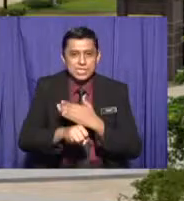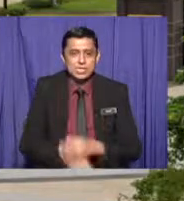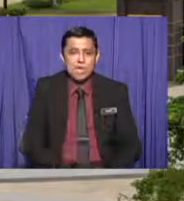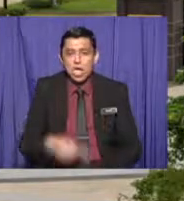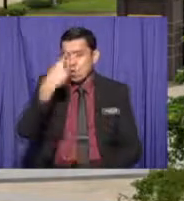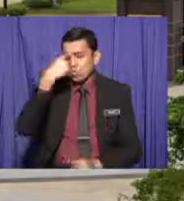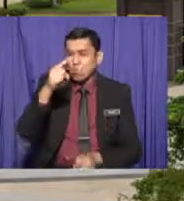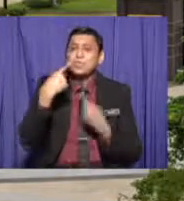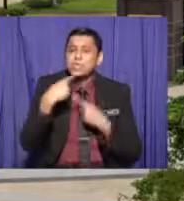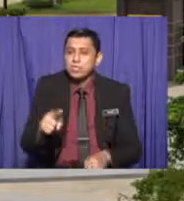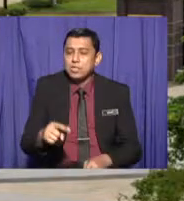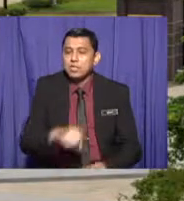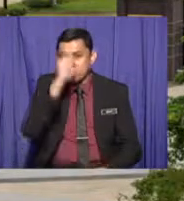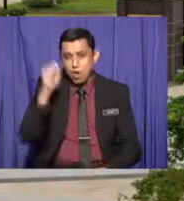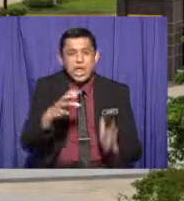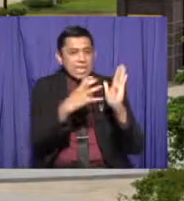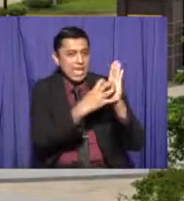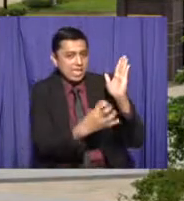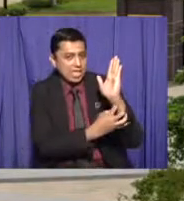untuk menjawab soalan esei.